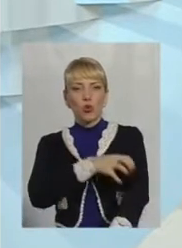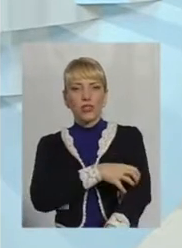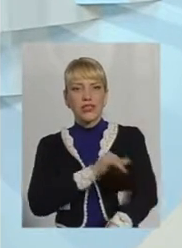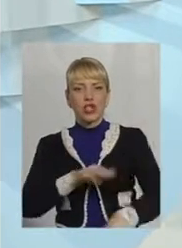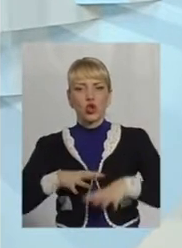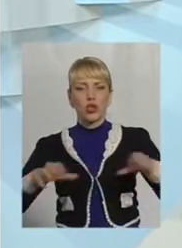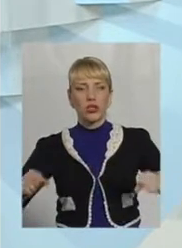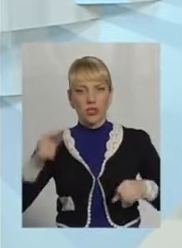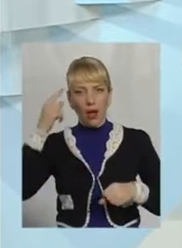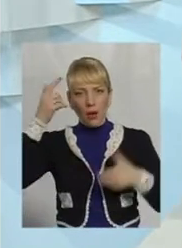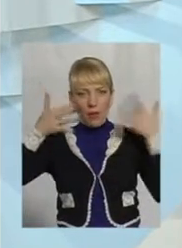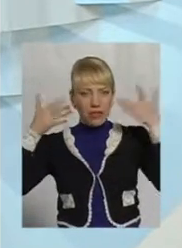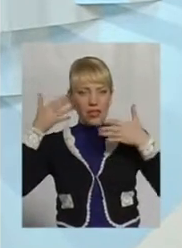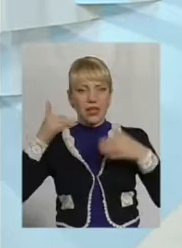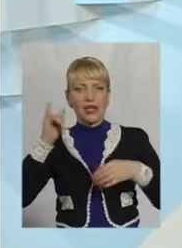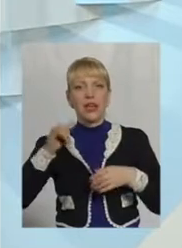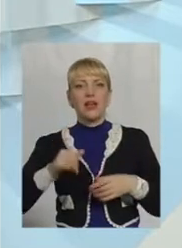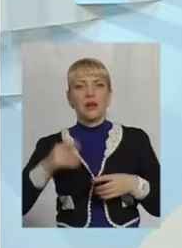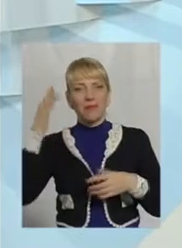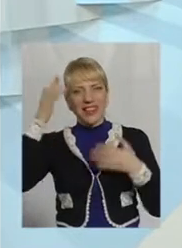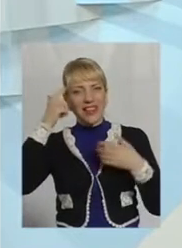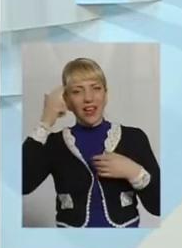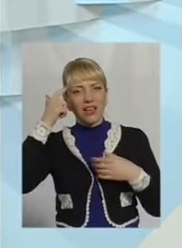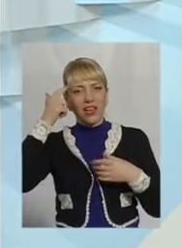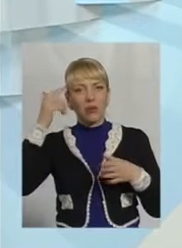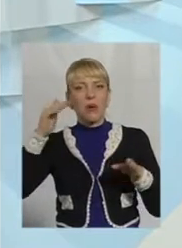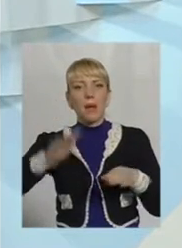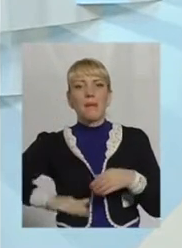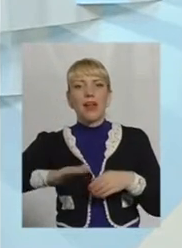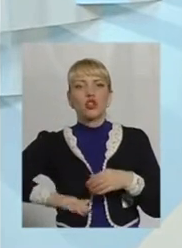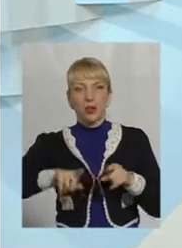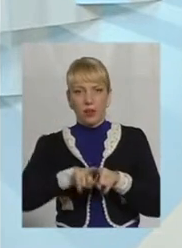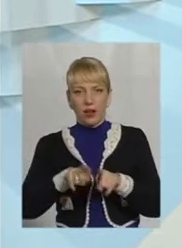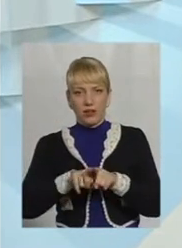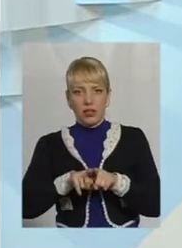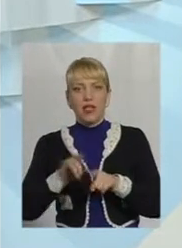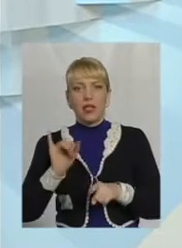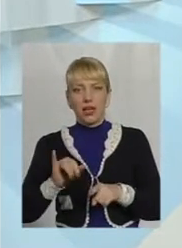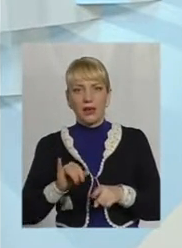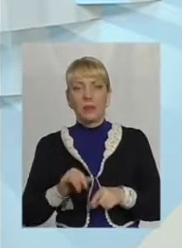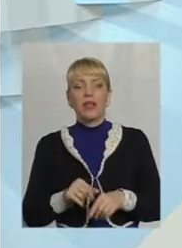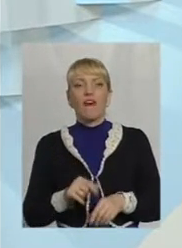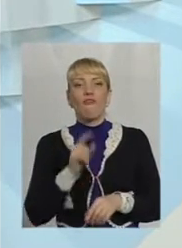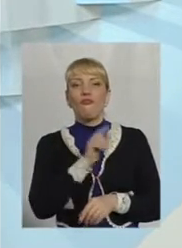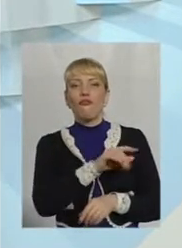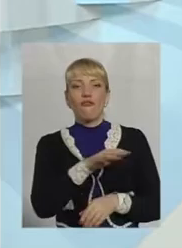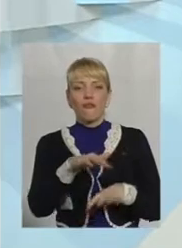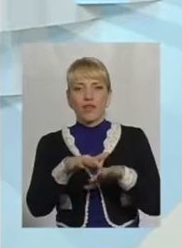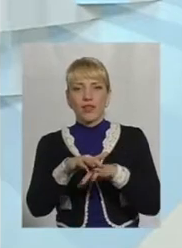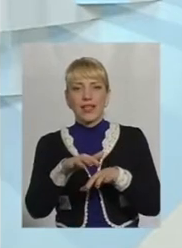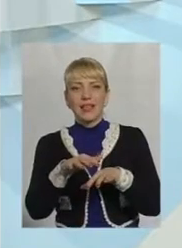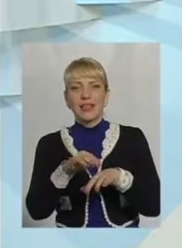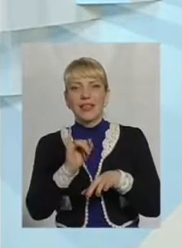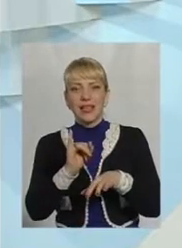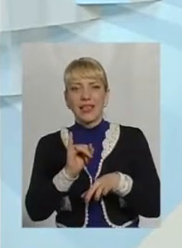і менталітетом меншого брата чи сестри російської, це саме страшне було. Вони, депутати, не